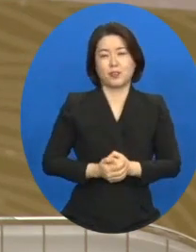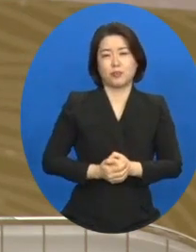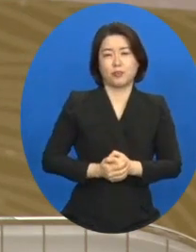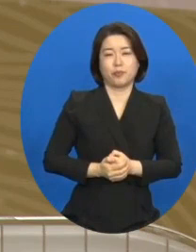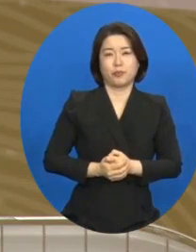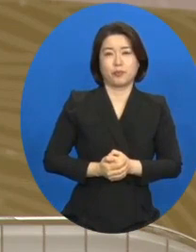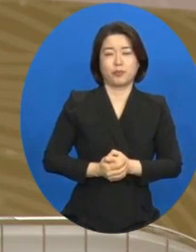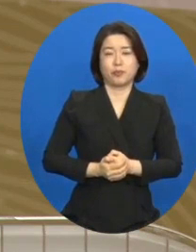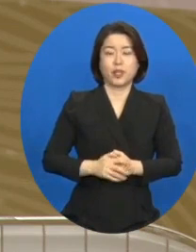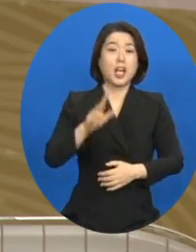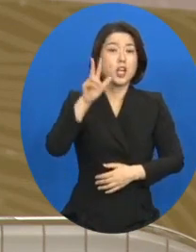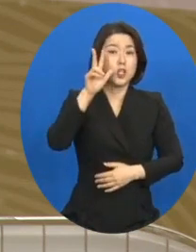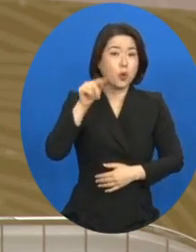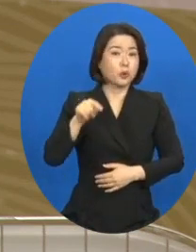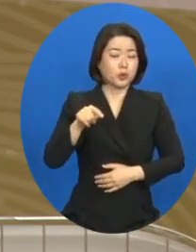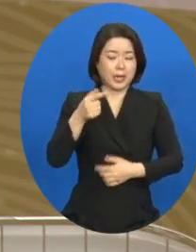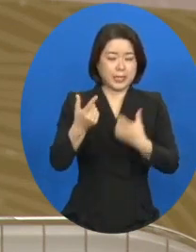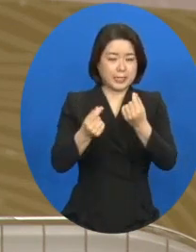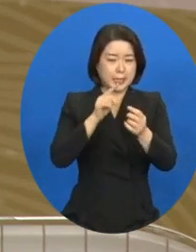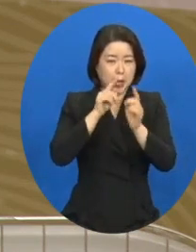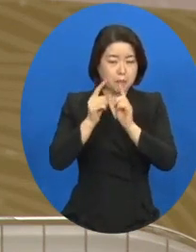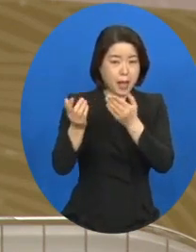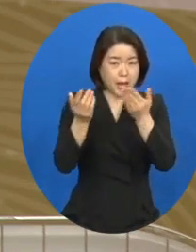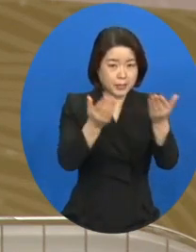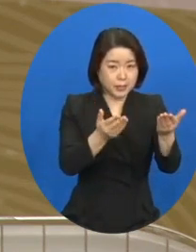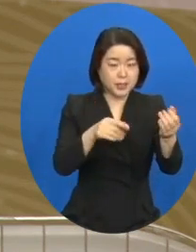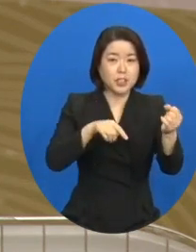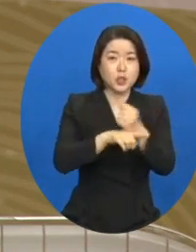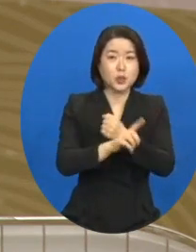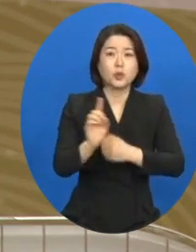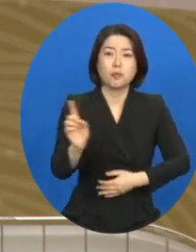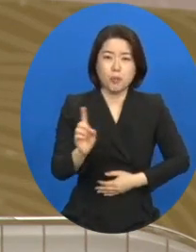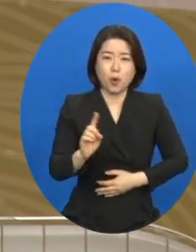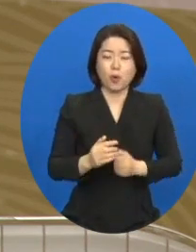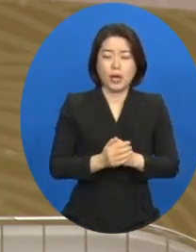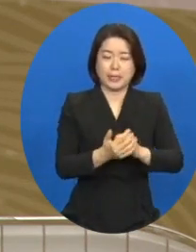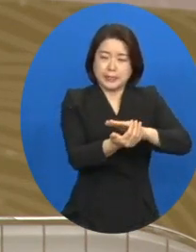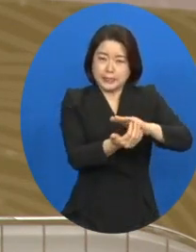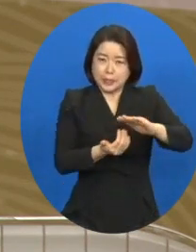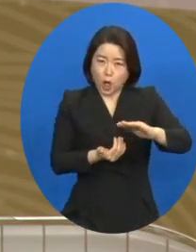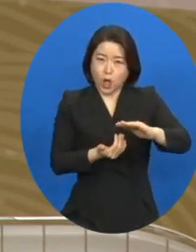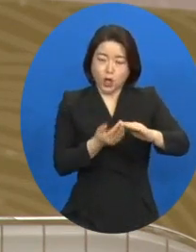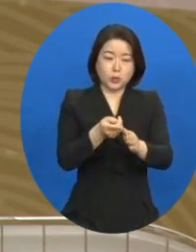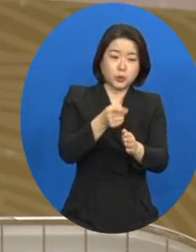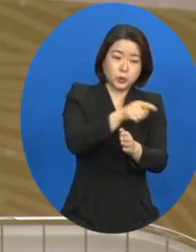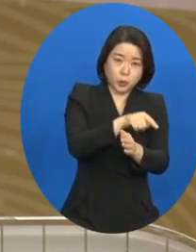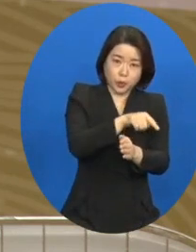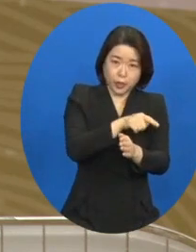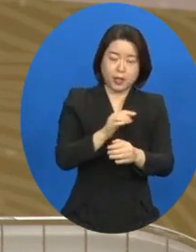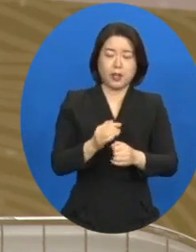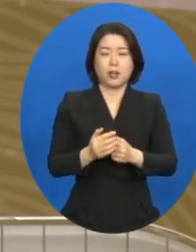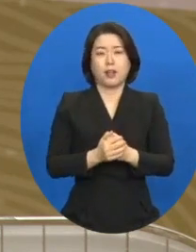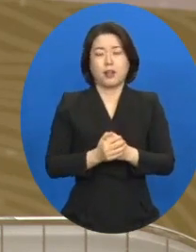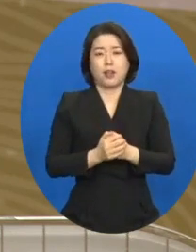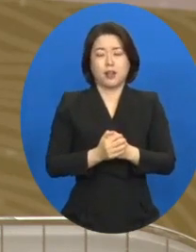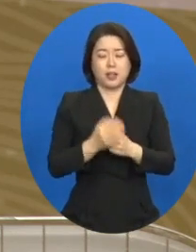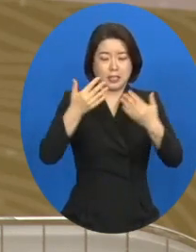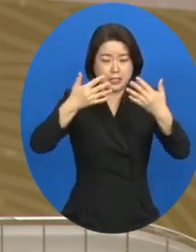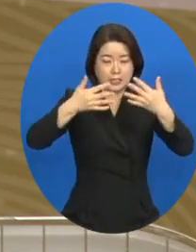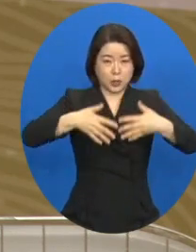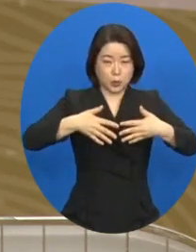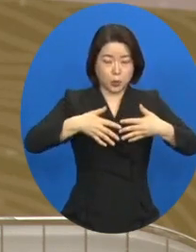이렇게, 여호수아가 이렇게 말씀하는 데는 그 전에 여호수아가 전제로